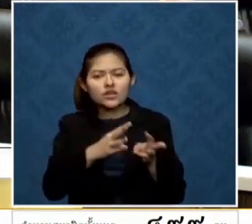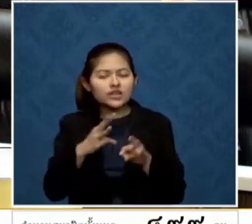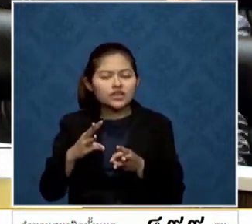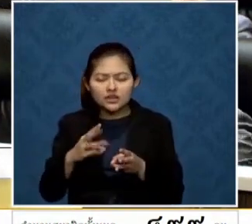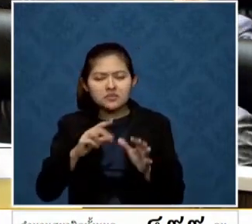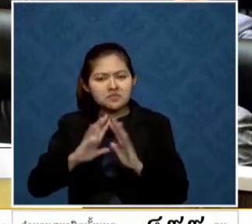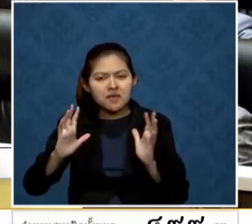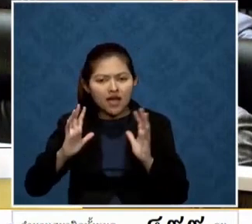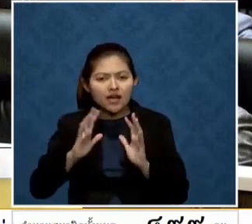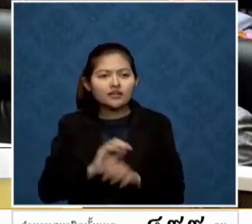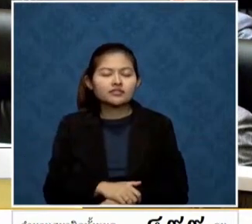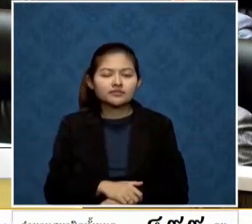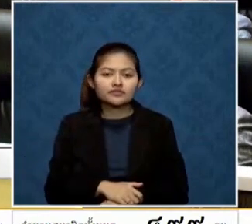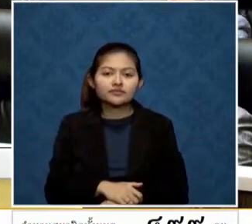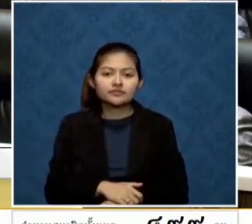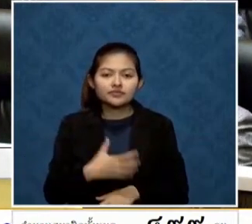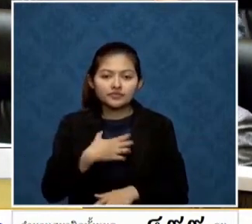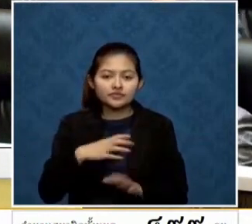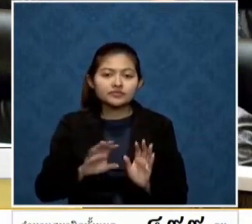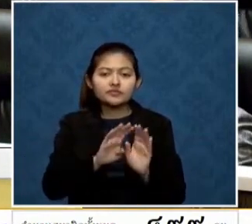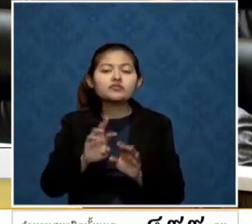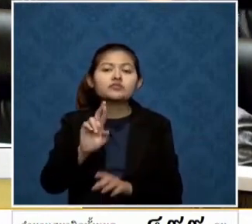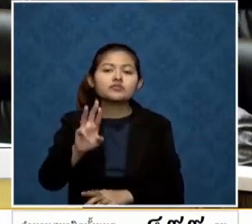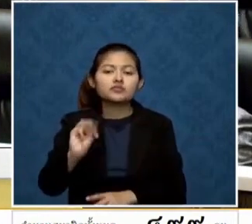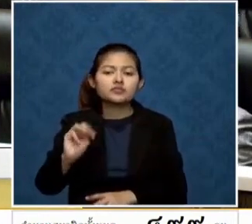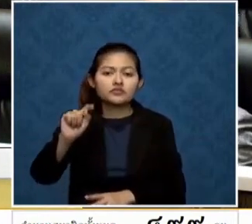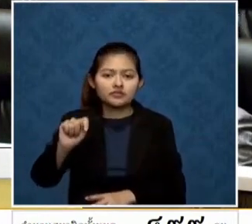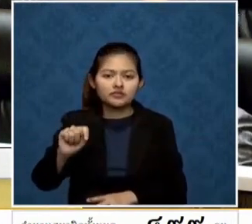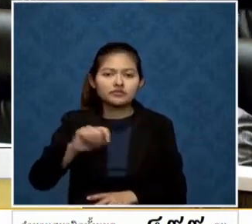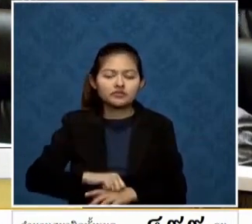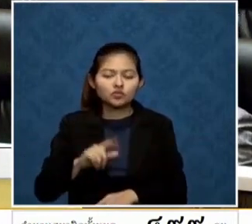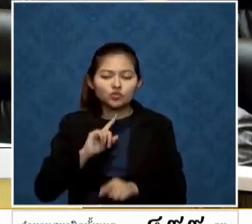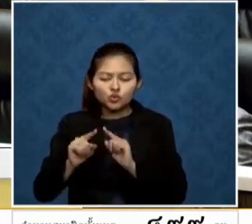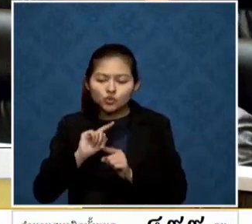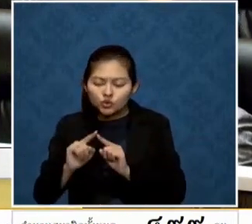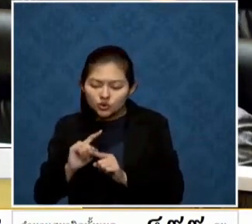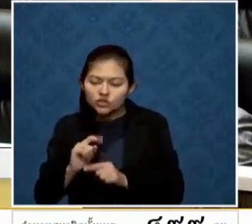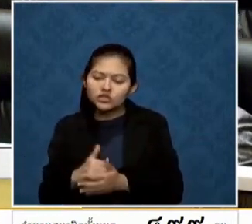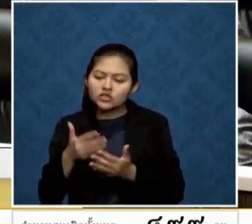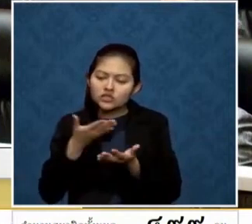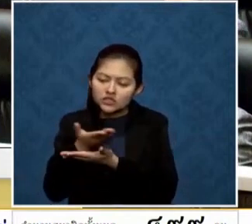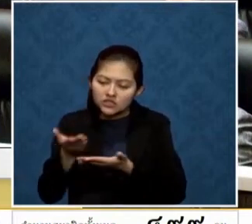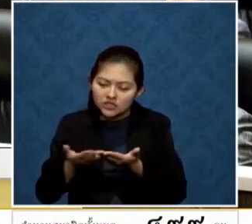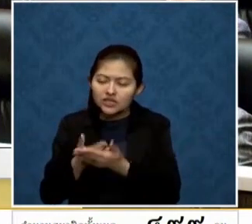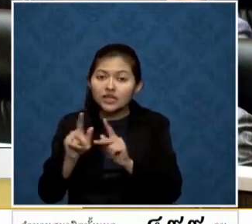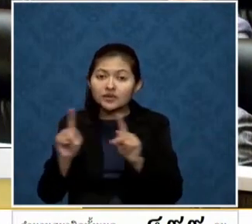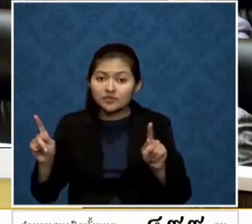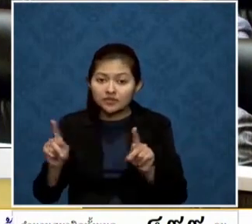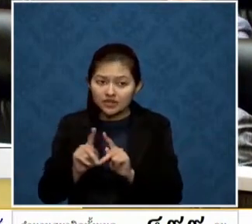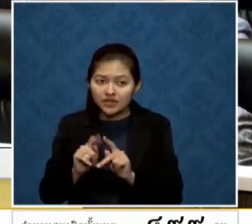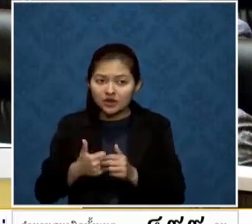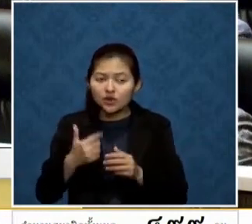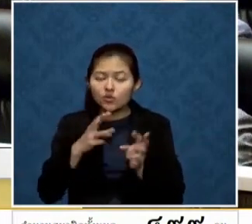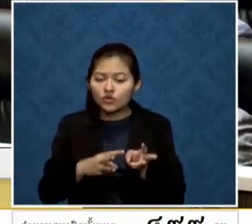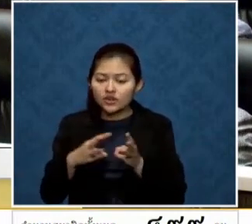มายครับอยากให้ทางรัฐมนตรีนะครับมานั่งคุยมาพูดจากับทางกรรมาธิการเราหาทางออก